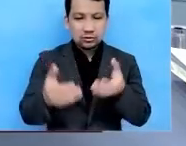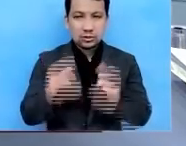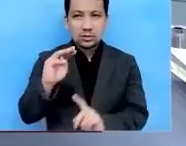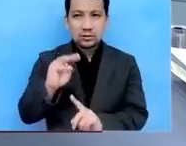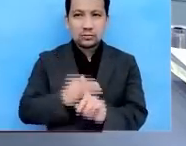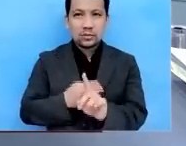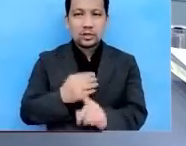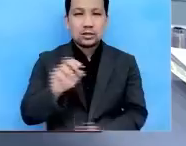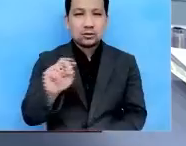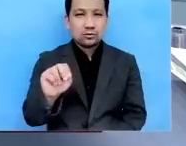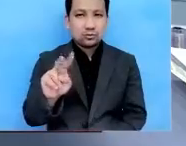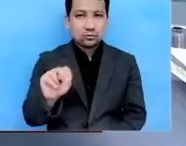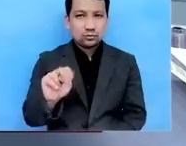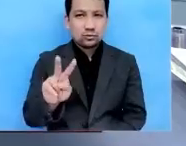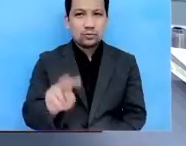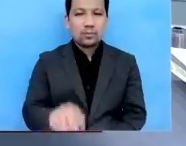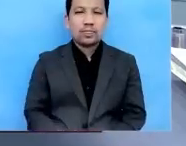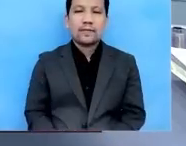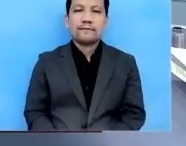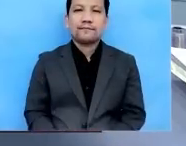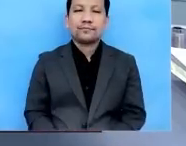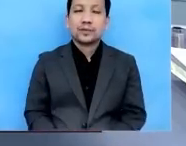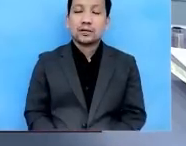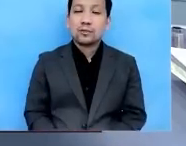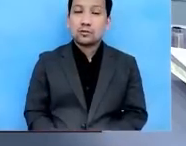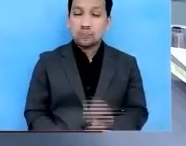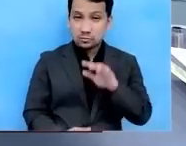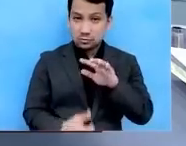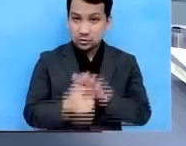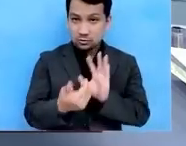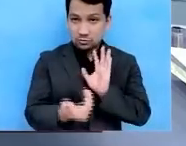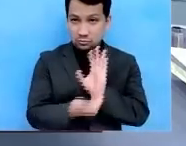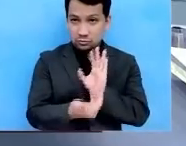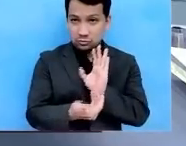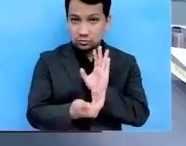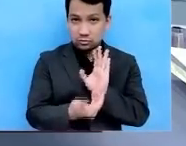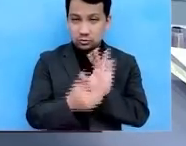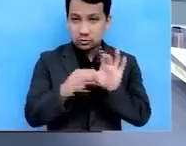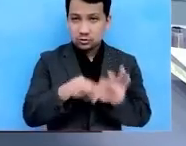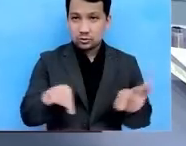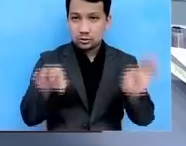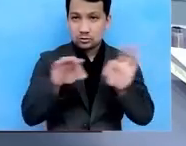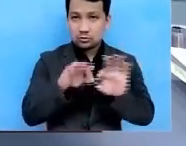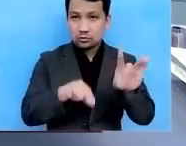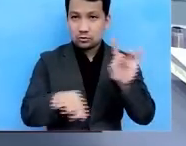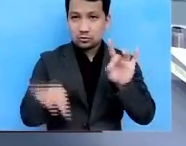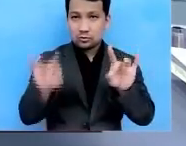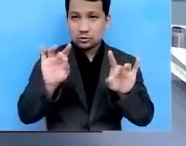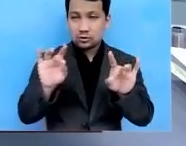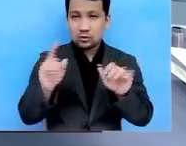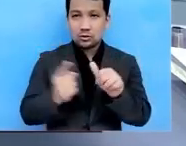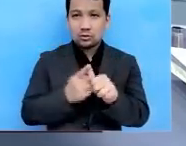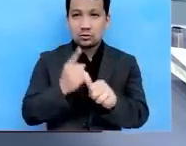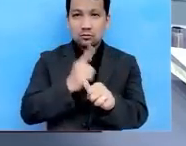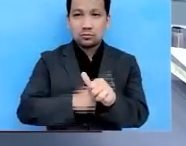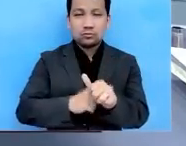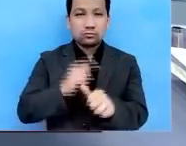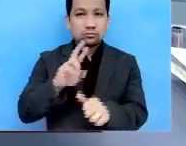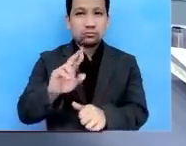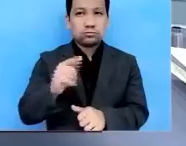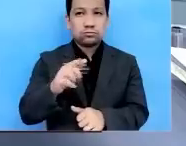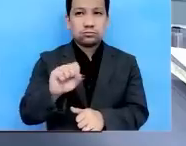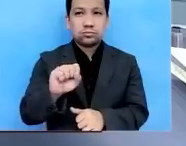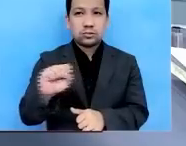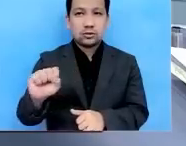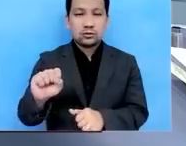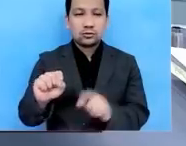12. Dito na malalaman kung alin ang mas bibigyang halaga ng Korte, ang naunang pahayag ni Ragos na nagdadawit kay De Lima